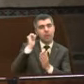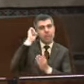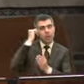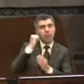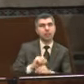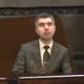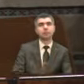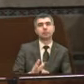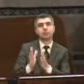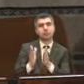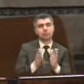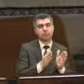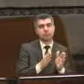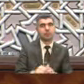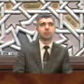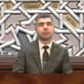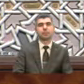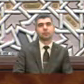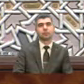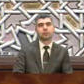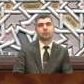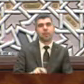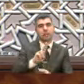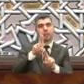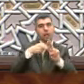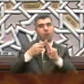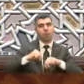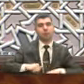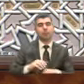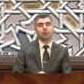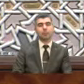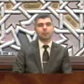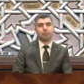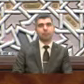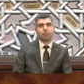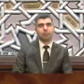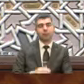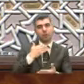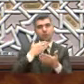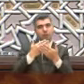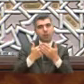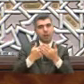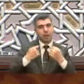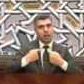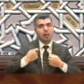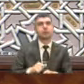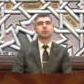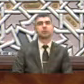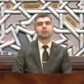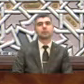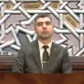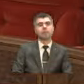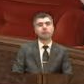وشكرا. كلمة للسيد الوزير للجواب. شكرا شكرا السيد الرئيس.